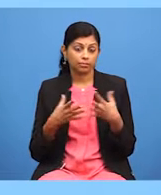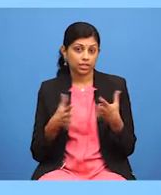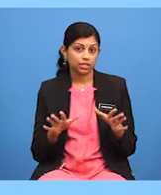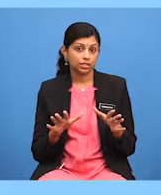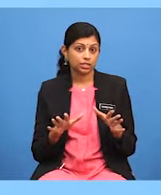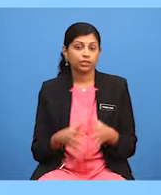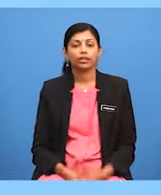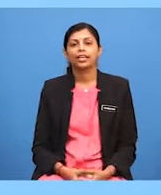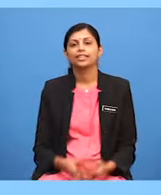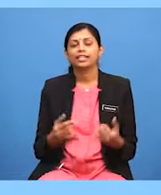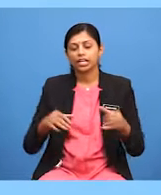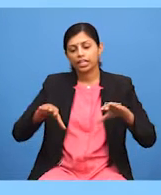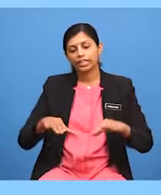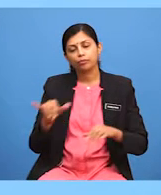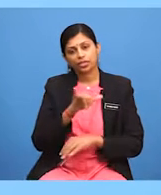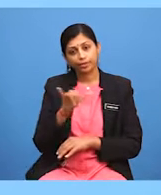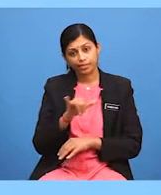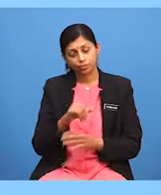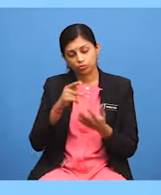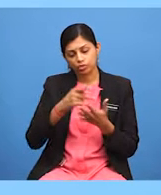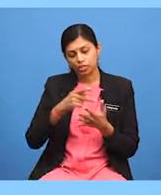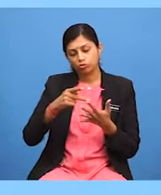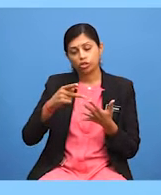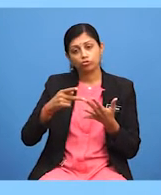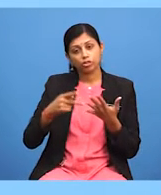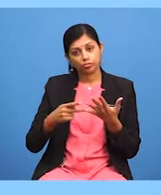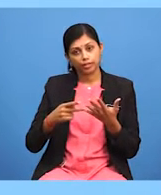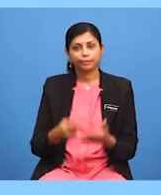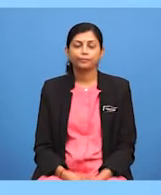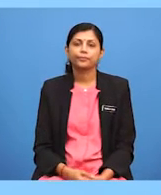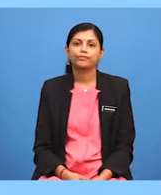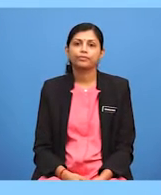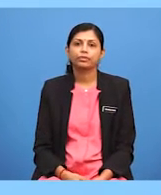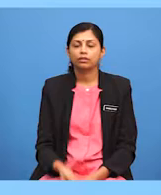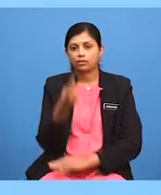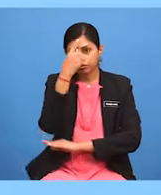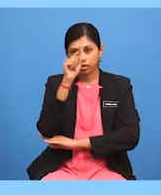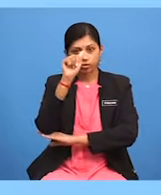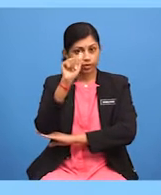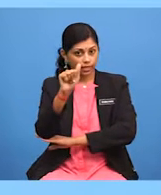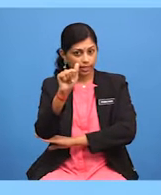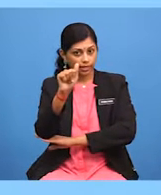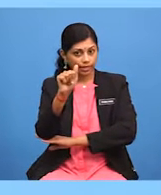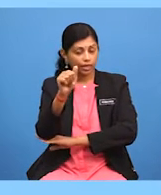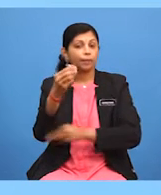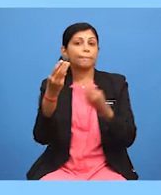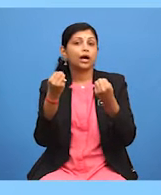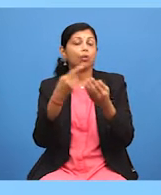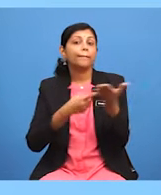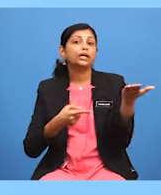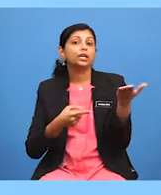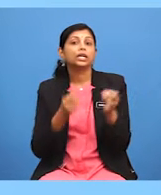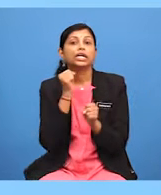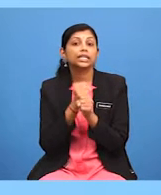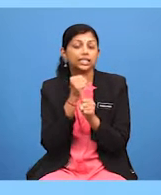Sekarang, mari kita selesaikan satu persatu. Untuk soalan A,